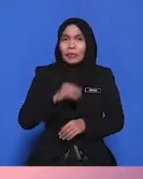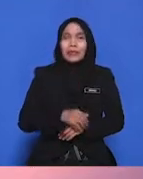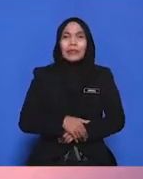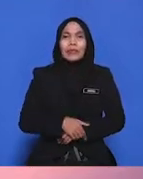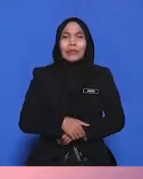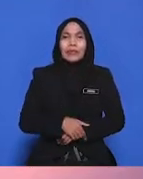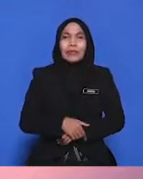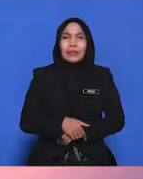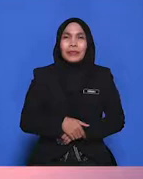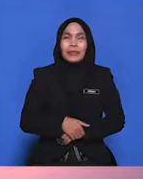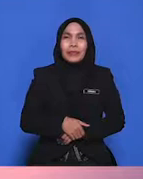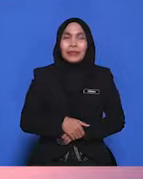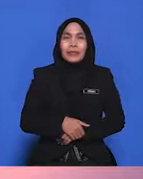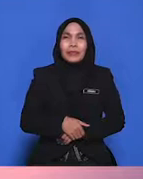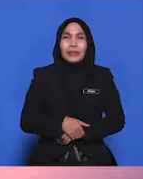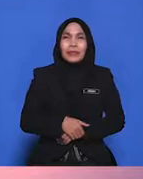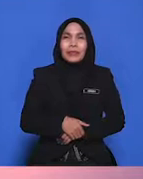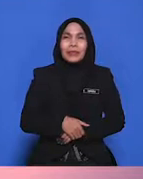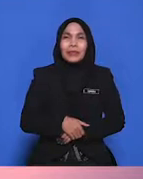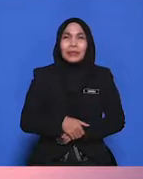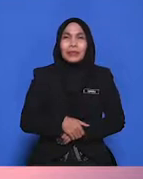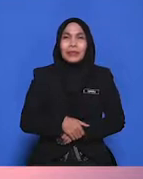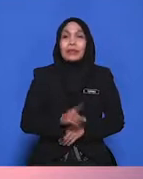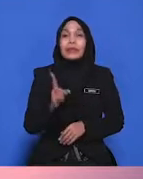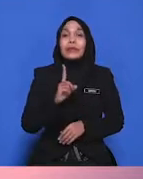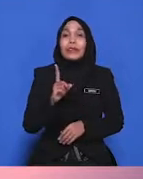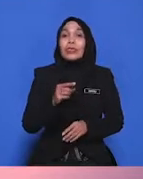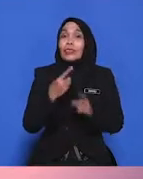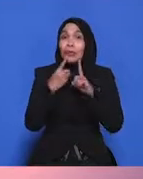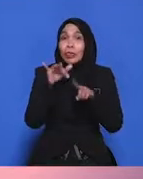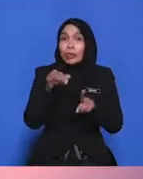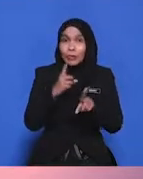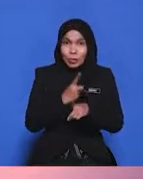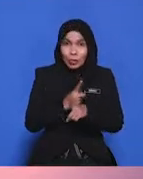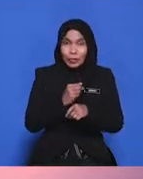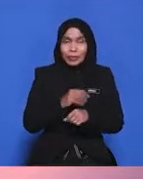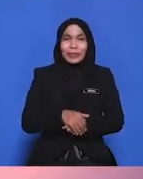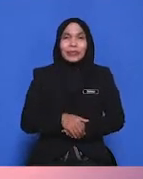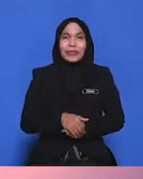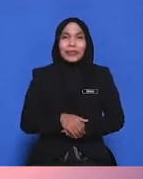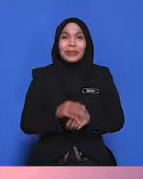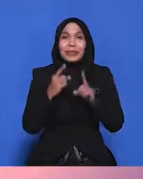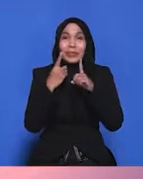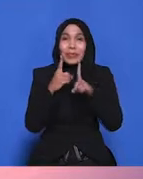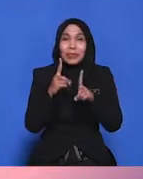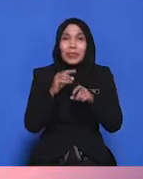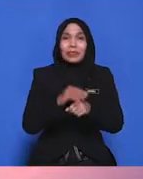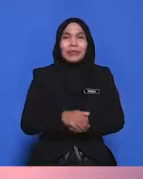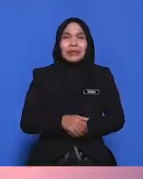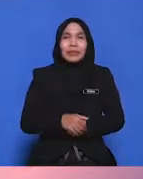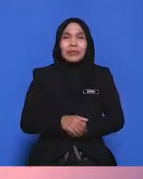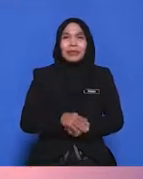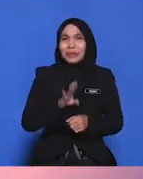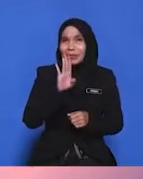Beliau berketurunan raja. Mana satu jawapannya murid-murid? Jawapannya ialah